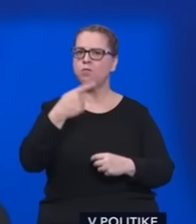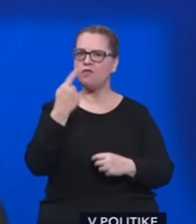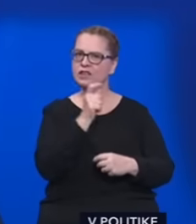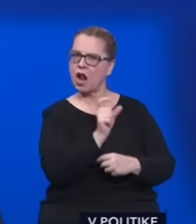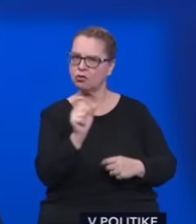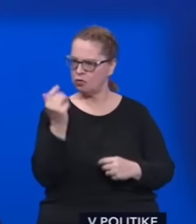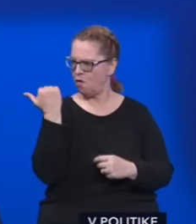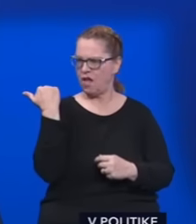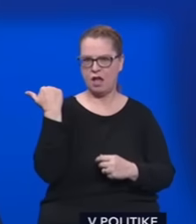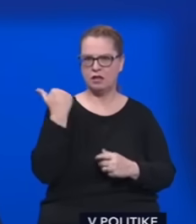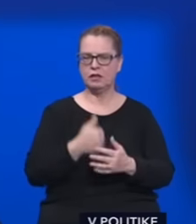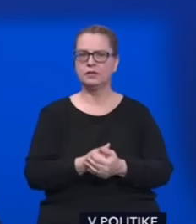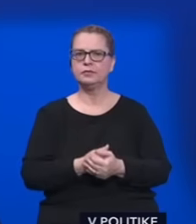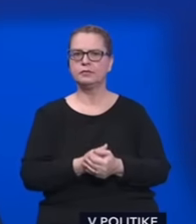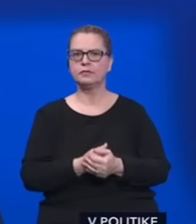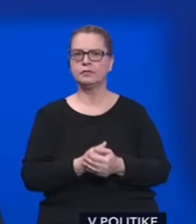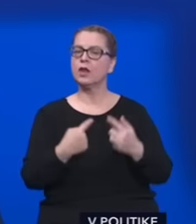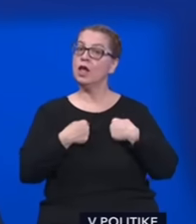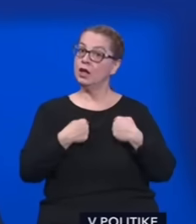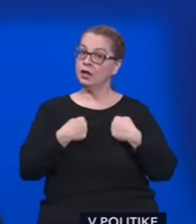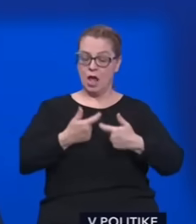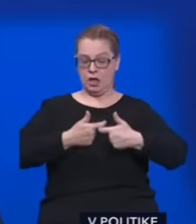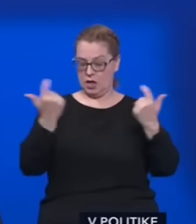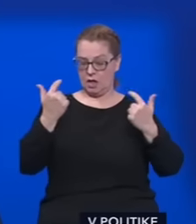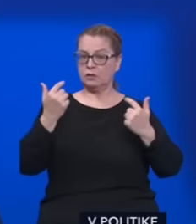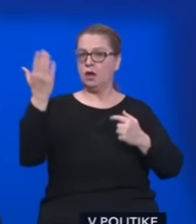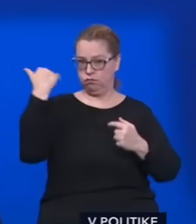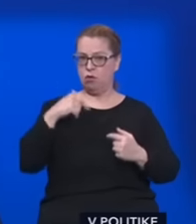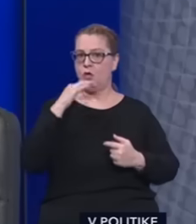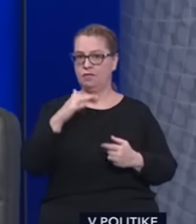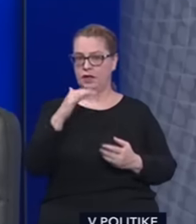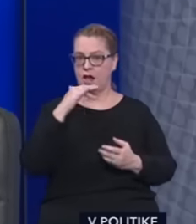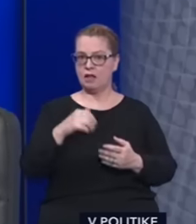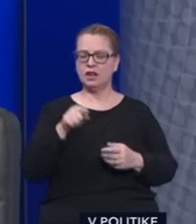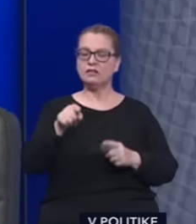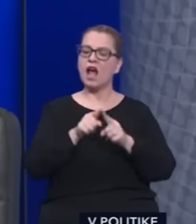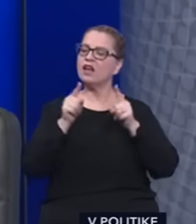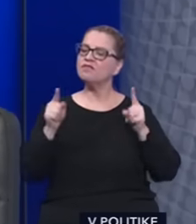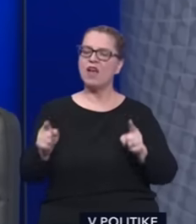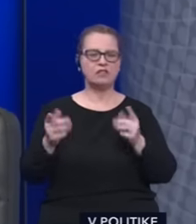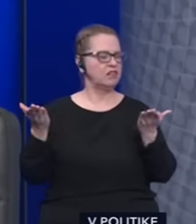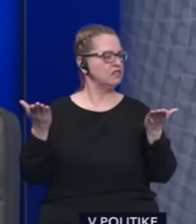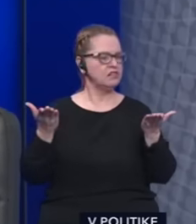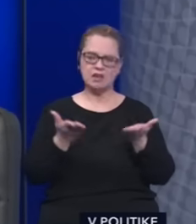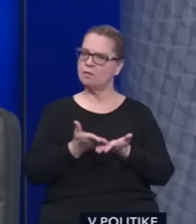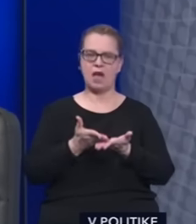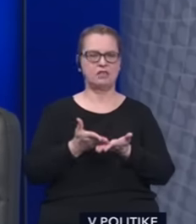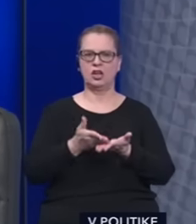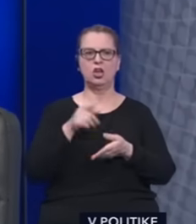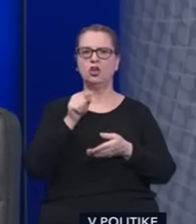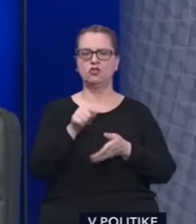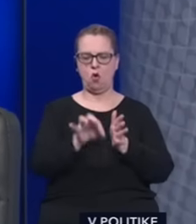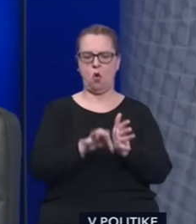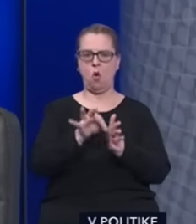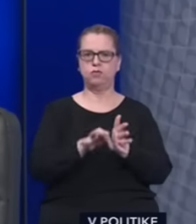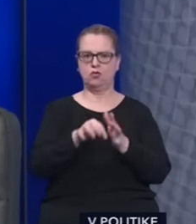ktoré povedal uplynulý týždeň? Ja som sa jasne aj tu v tomto štúdiu vyjadril, že také výroky nepatria do tohto